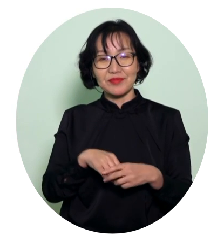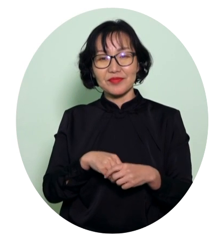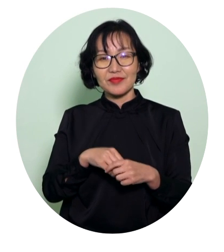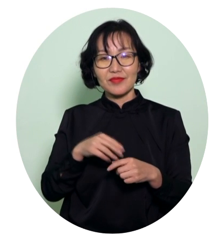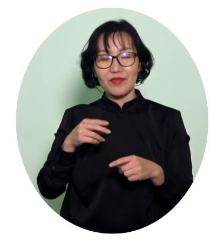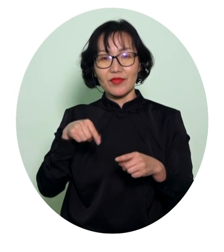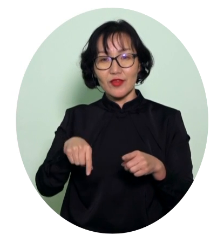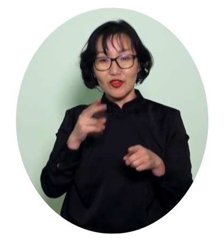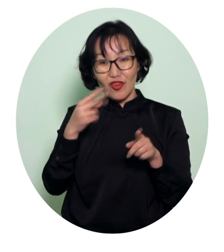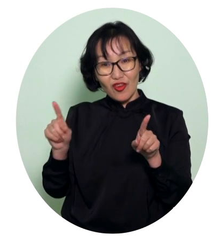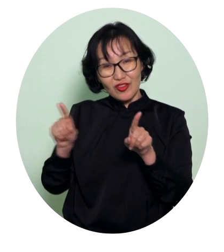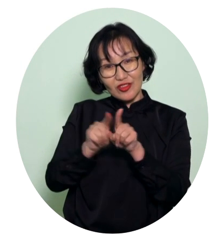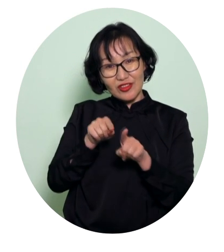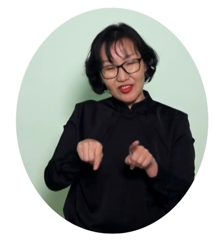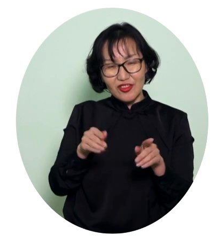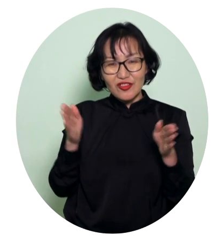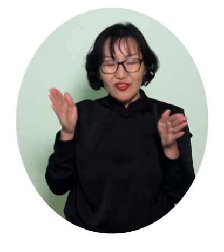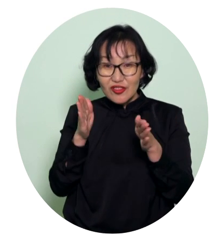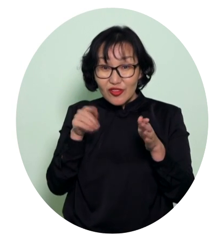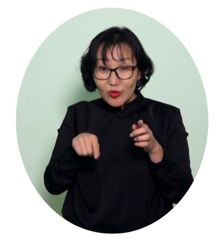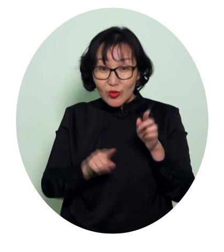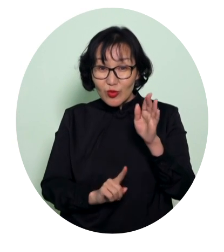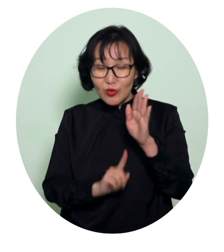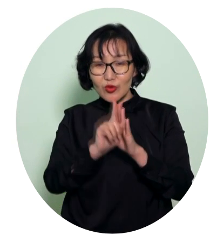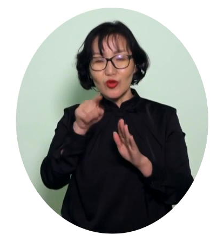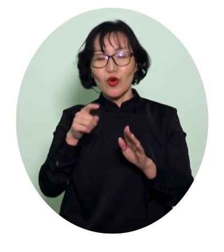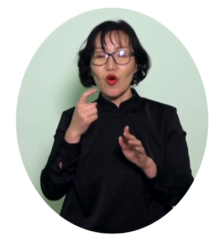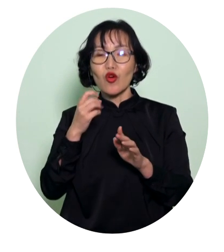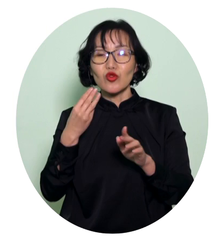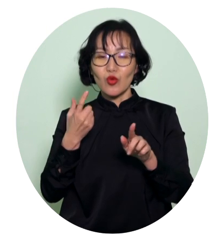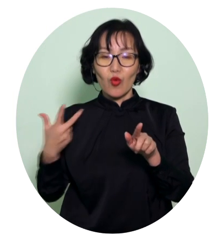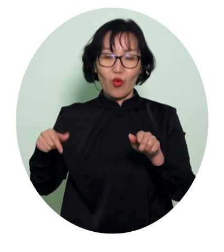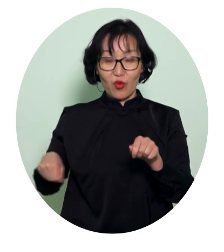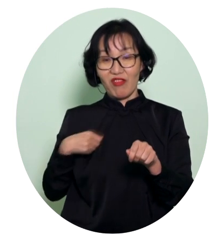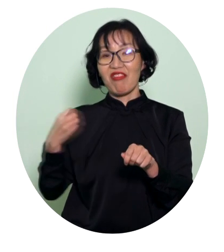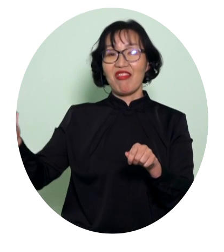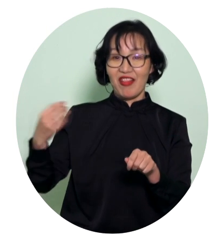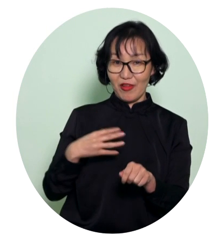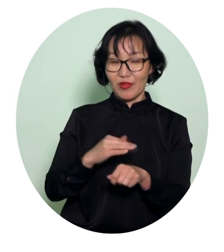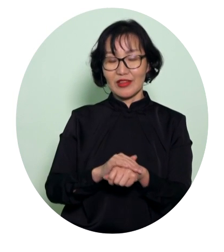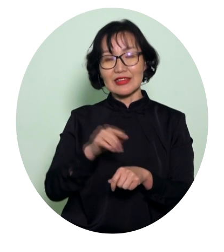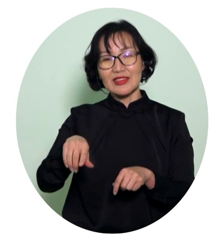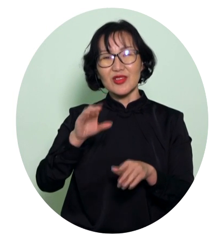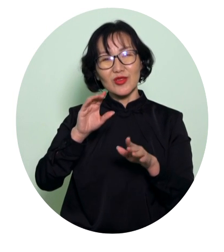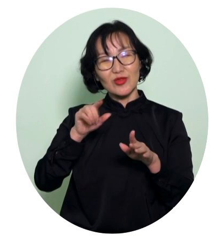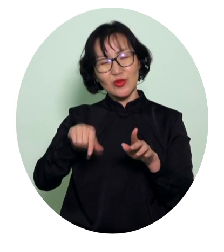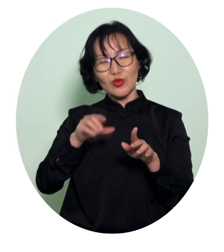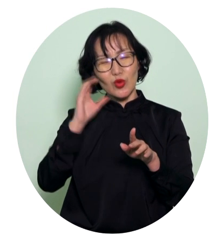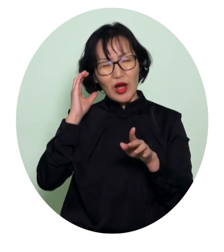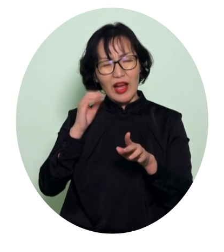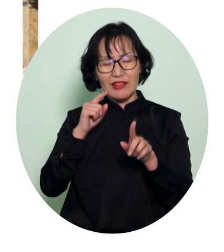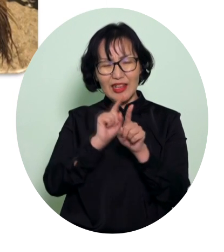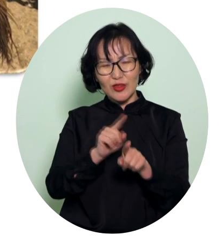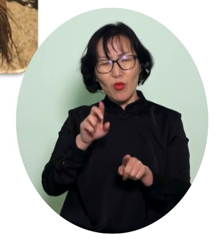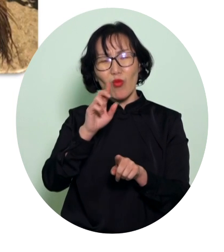дөрөөн синж хан хийлгэн жингэнтэл үссэн хөтөлсөнгүү тэлүүлв 6-д явсан